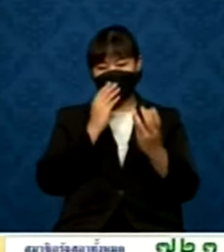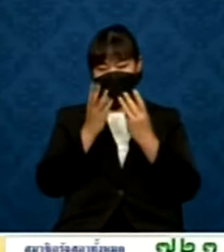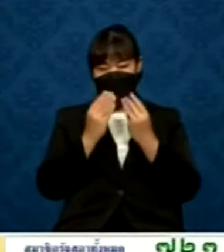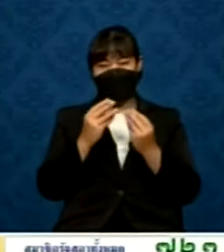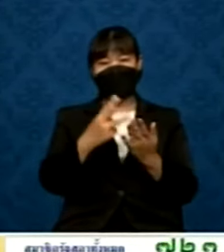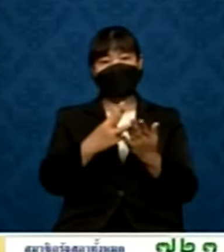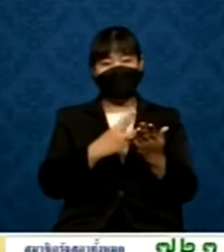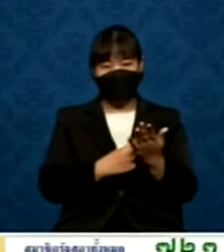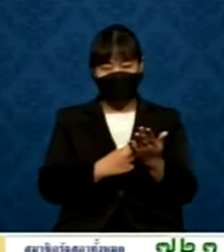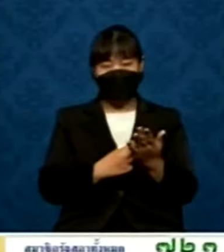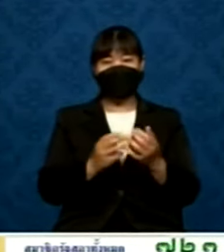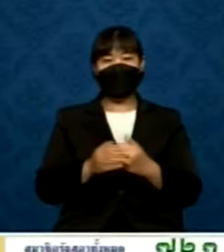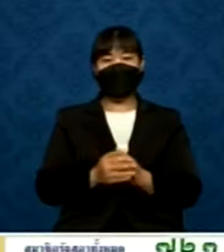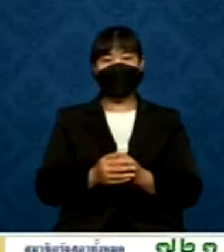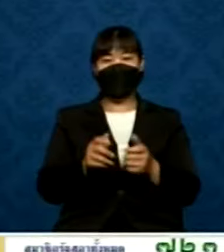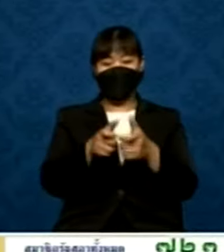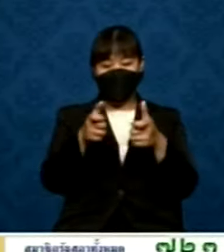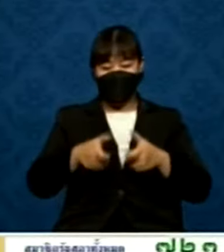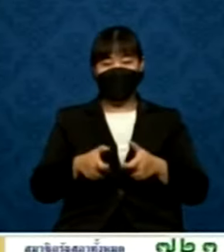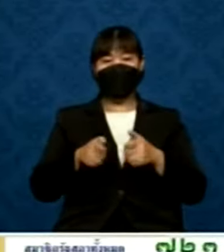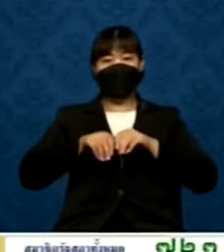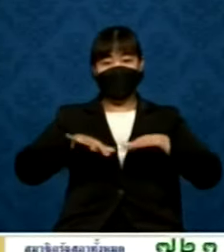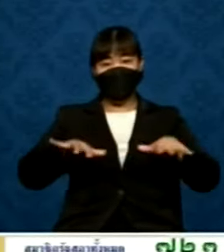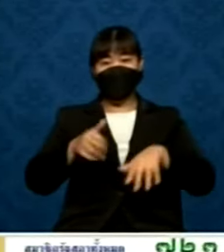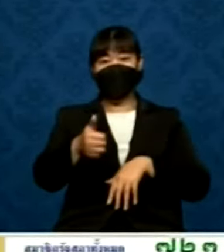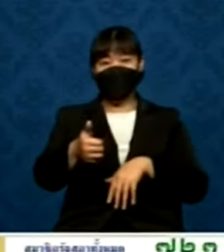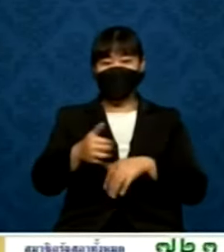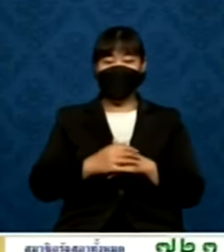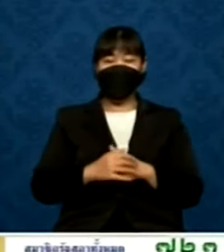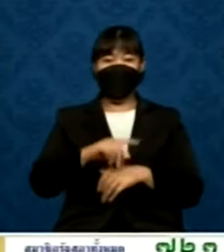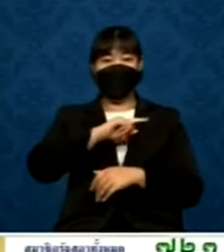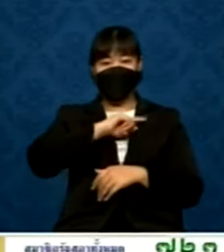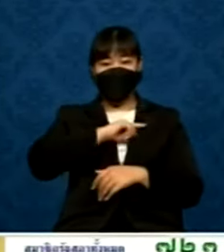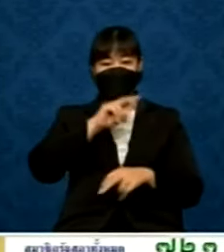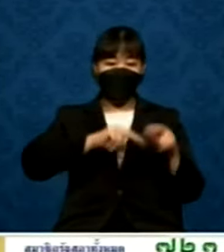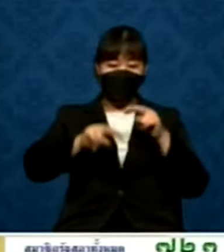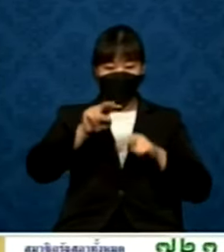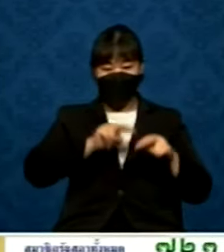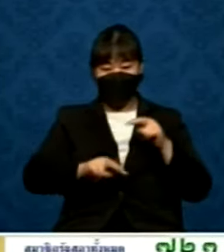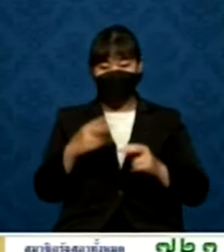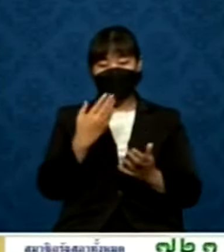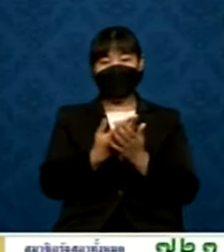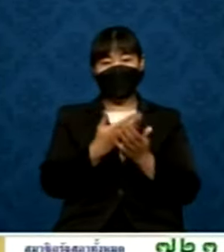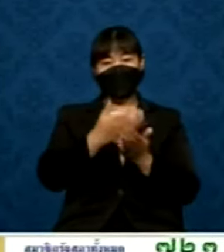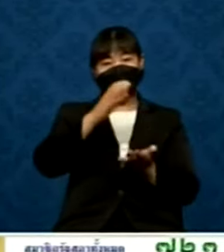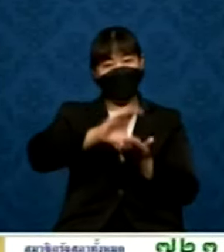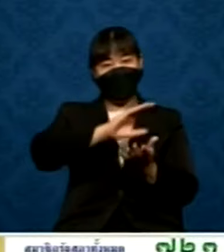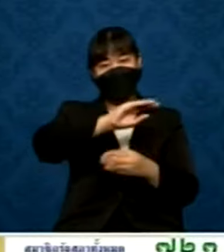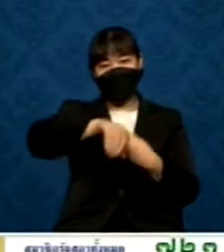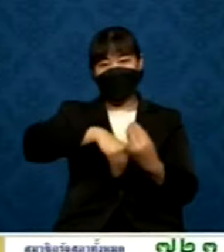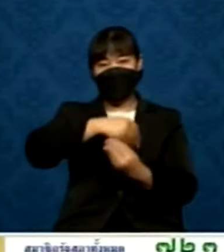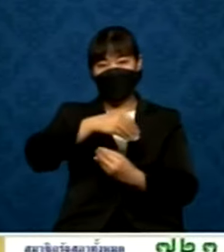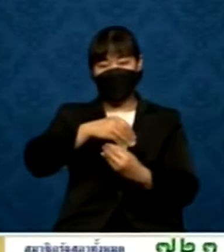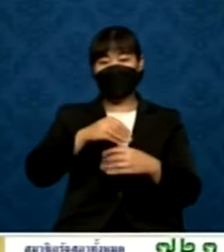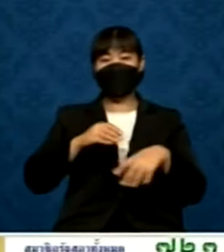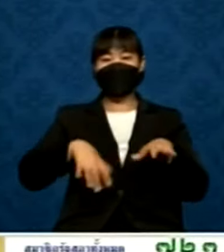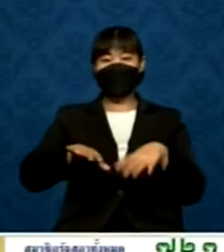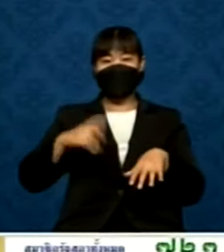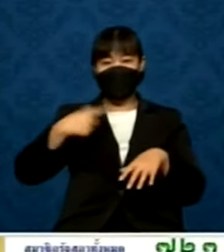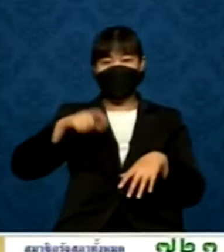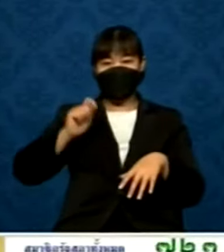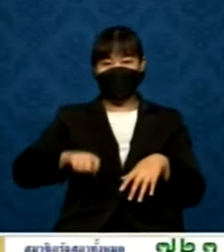การเพื่อเผยแพร่เป็นรายงานต่อไปเราให้อำนาจแต่เพียงเข้าไปตรวจสอบการใช้งบประมาณต่างๆของสำนักงานศาลยุติธร